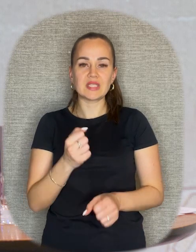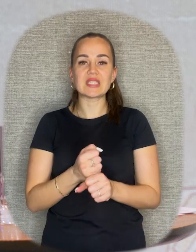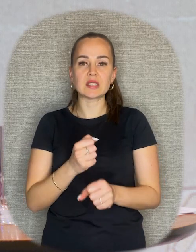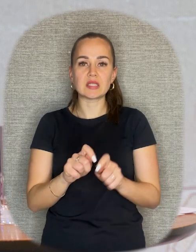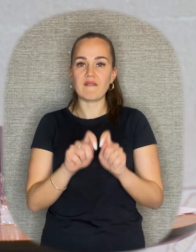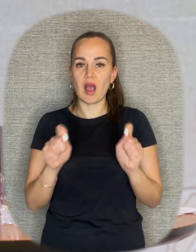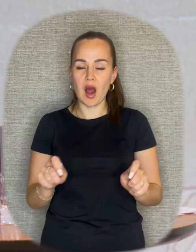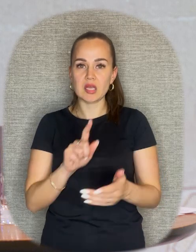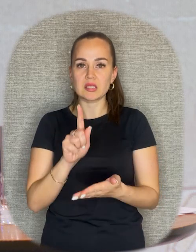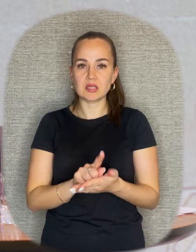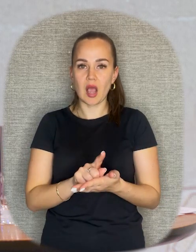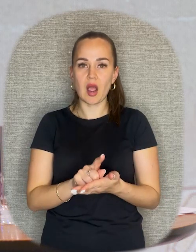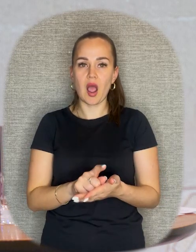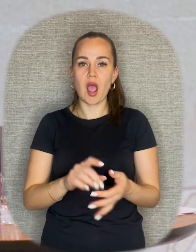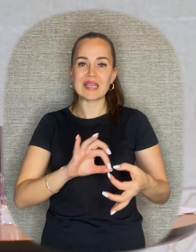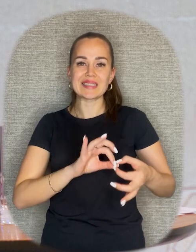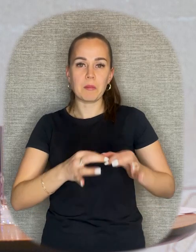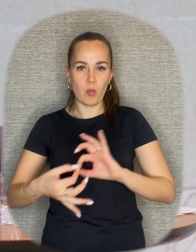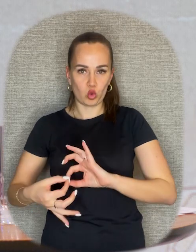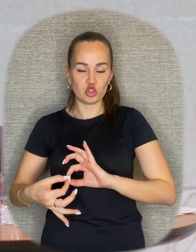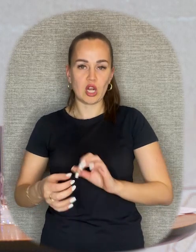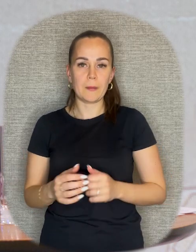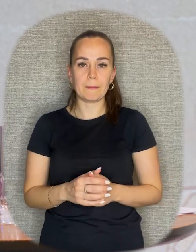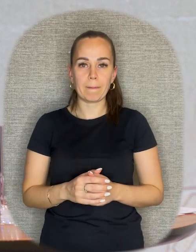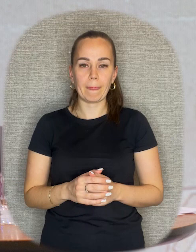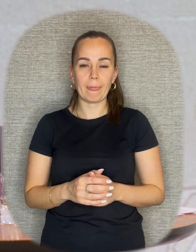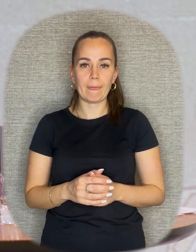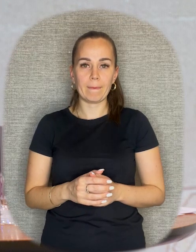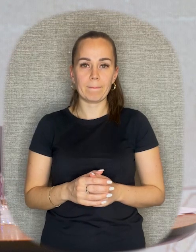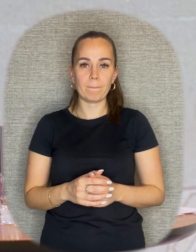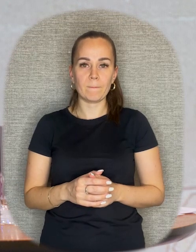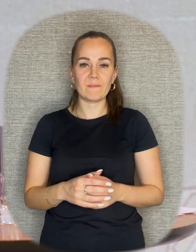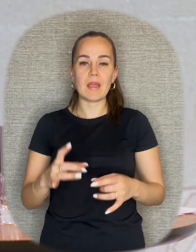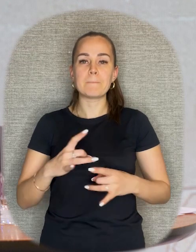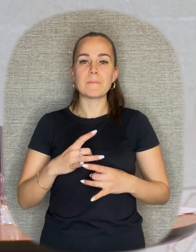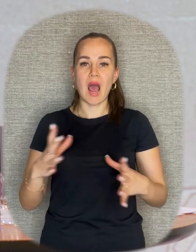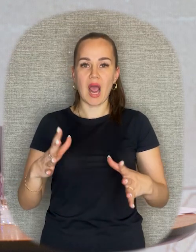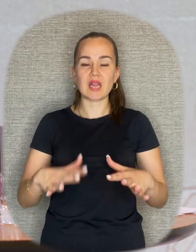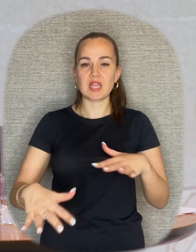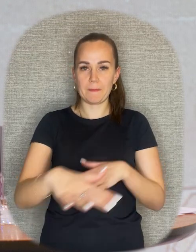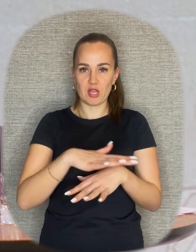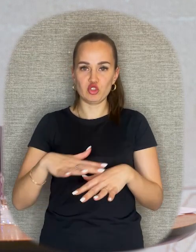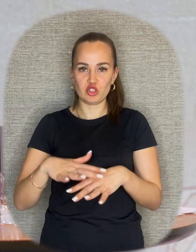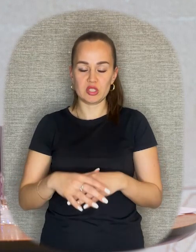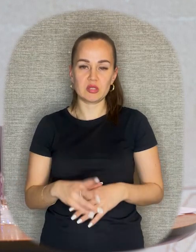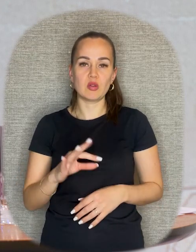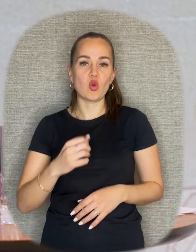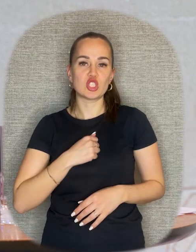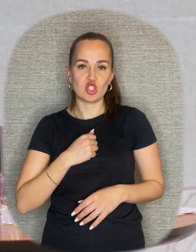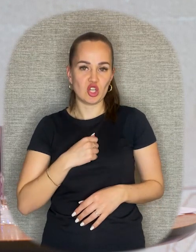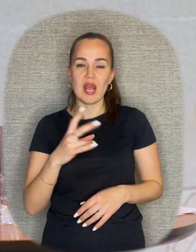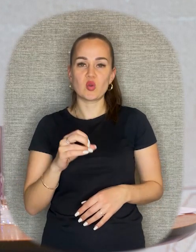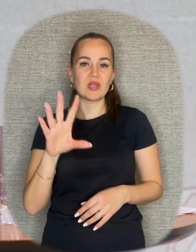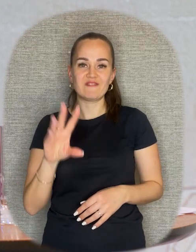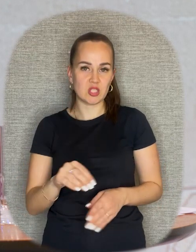должны были должен был быть была создавалась тако такая целая